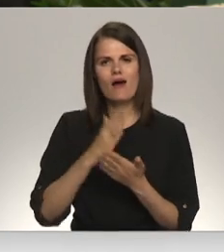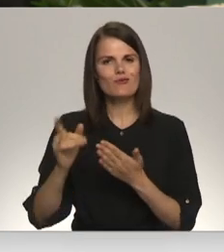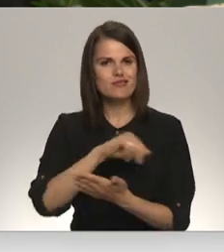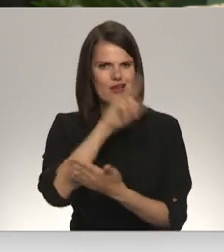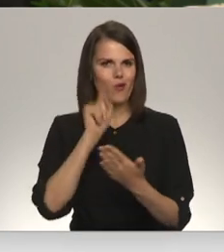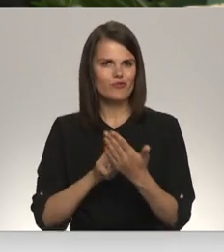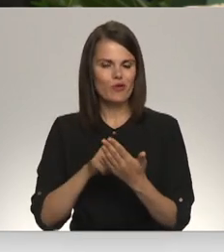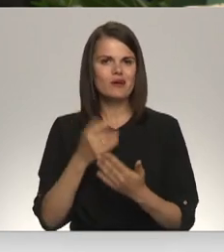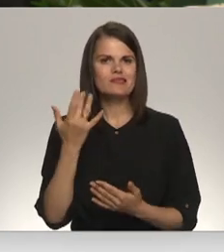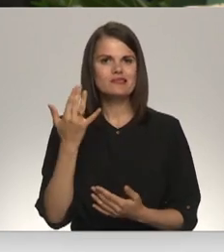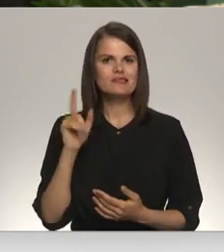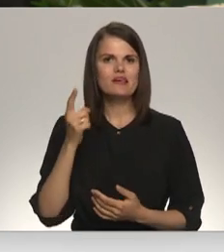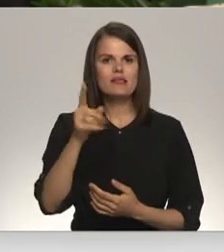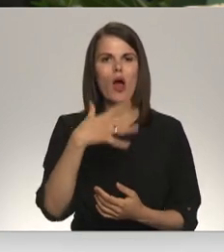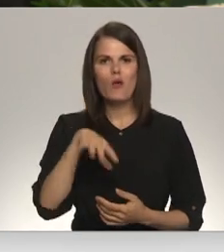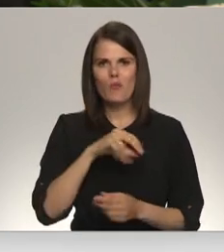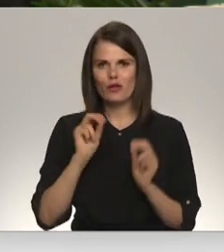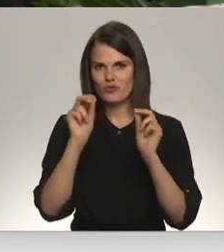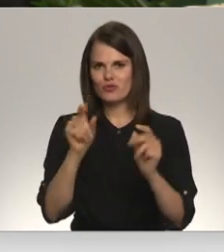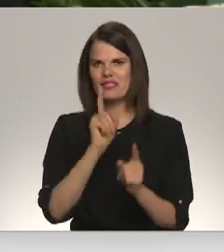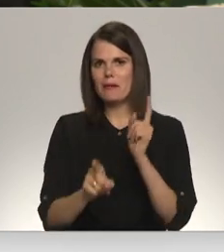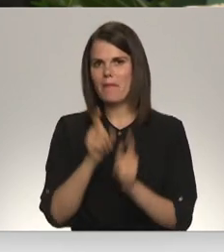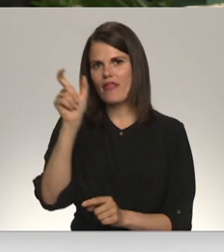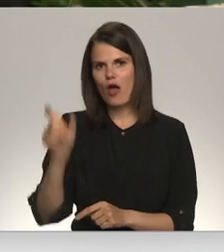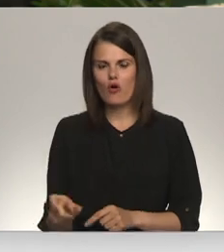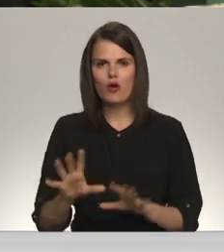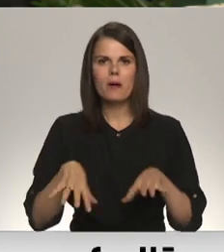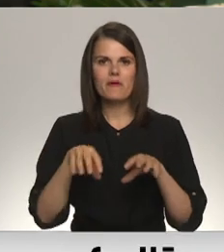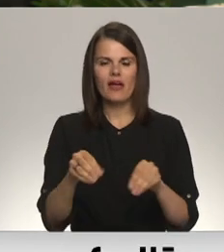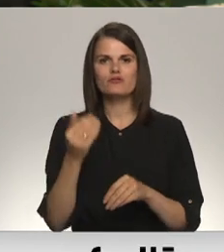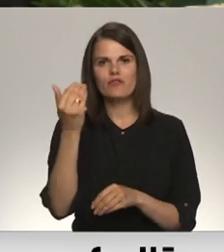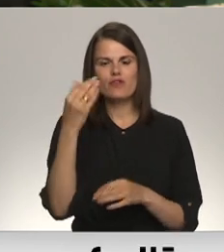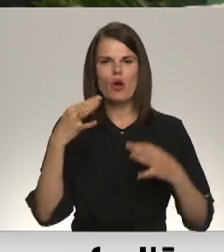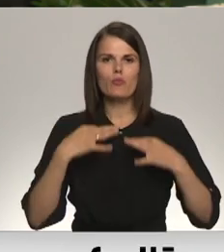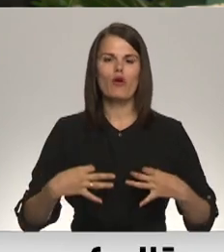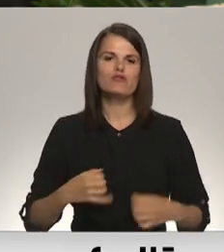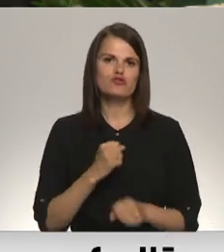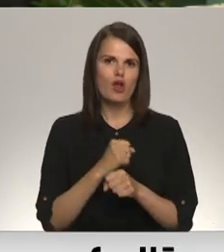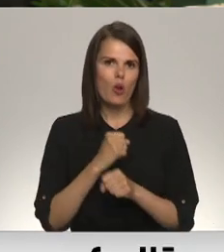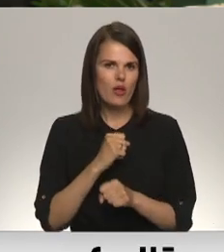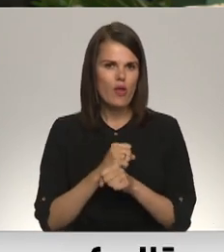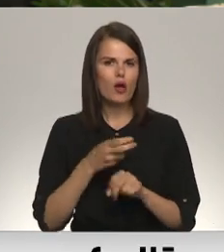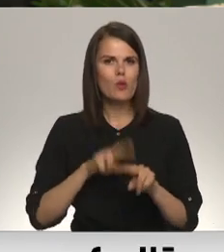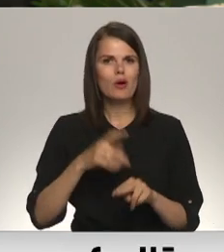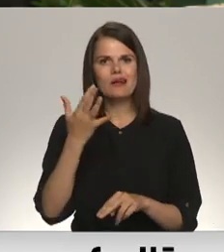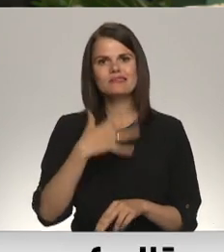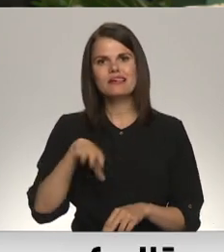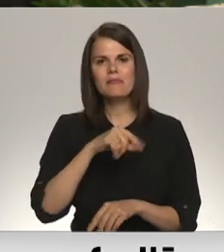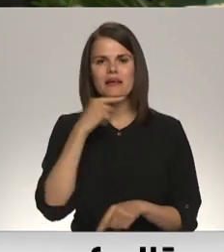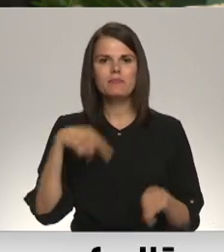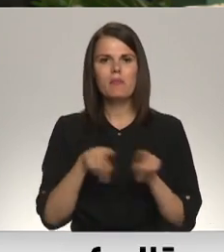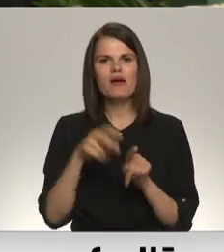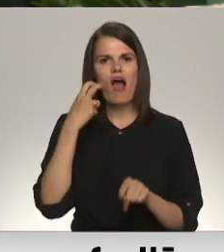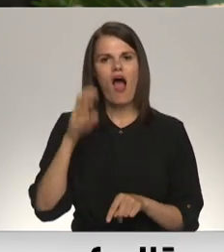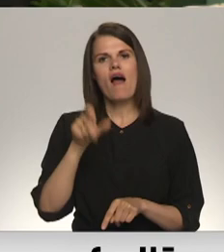tomēr cik tālu mēs uzticamies pedagogam kā pedagogam, veicot viņu profesionālo darbu, un cik mēs gribam kā vecāki